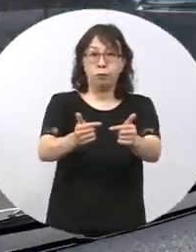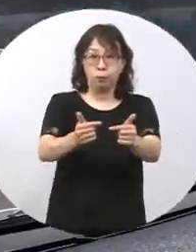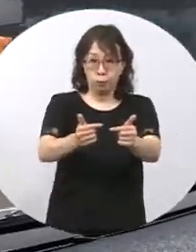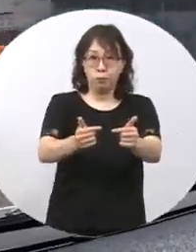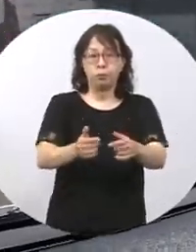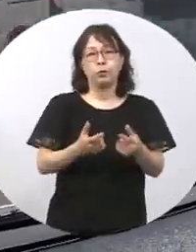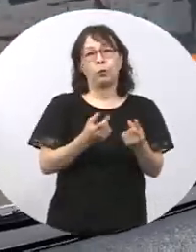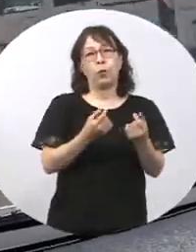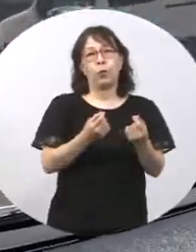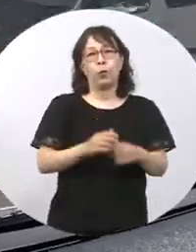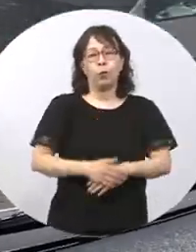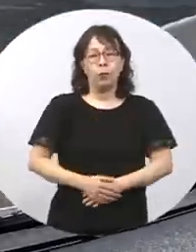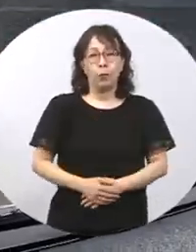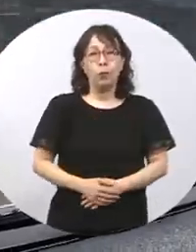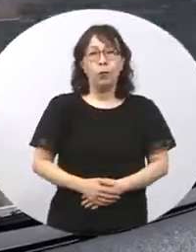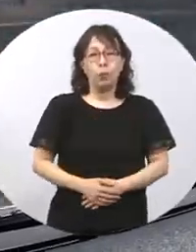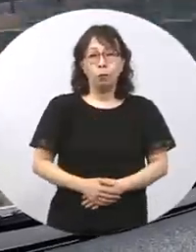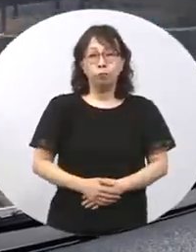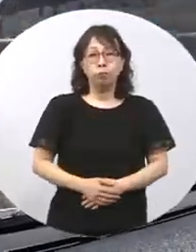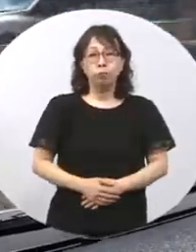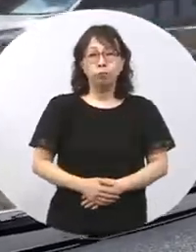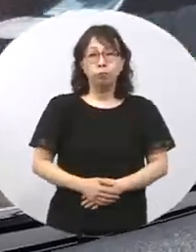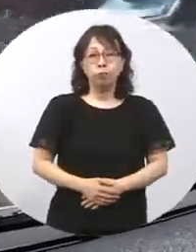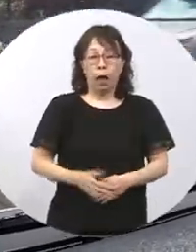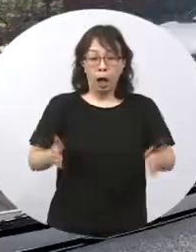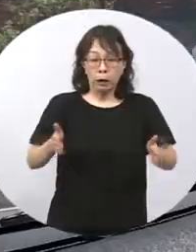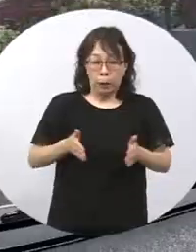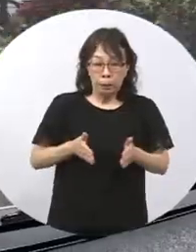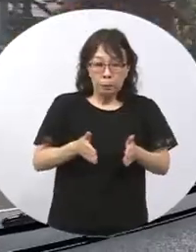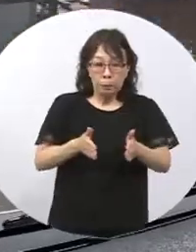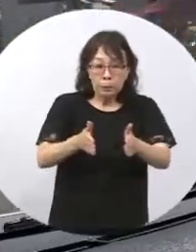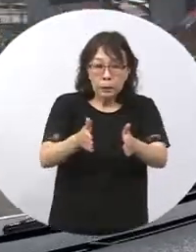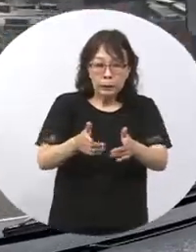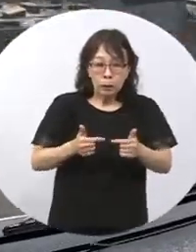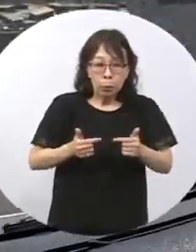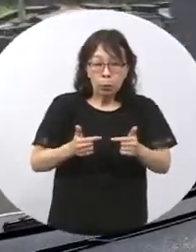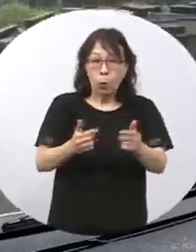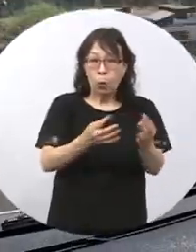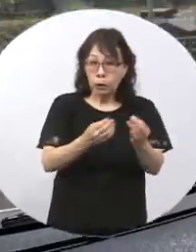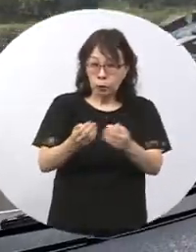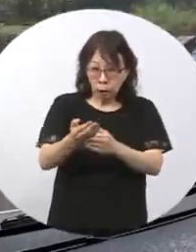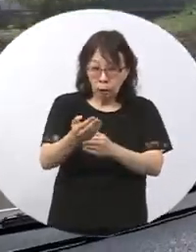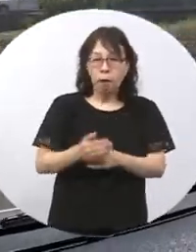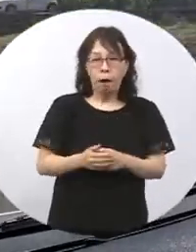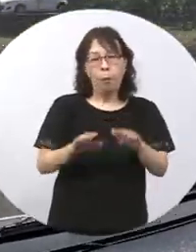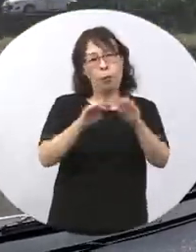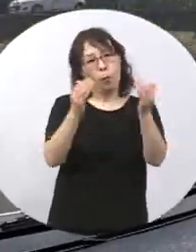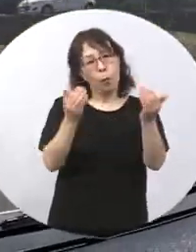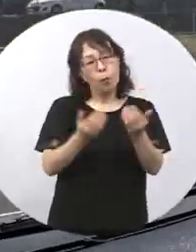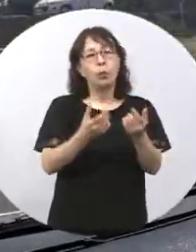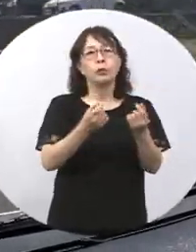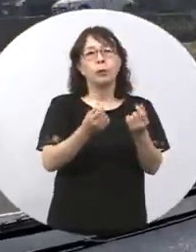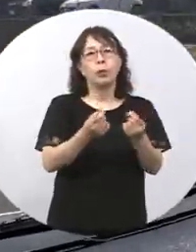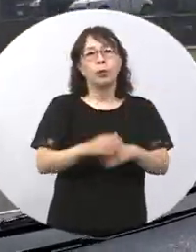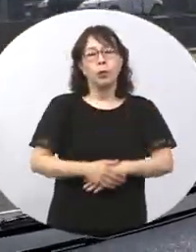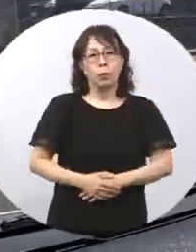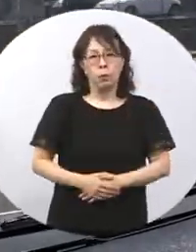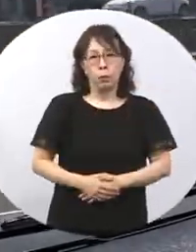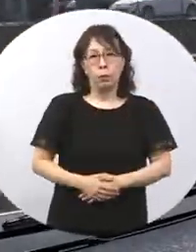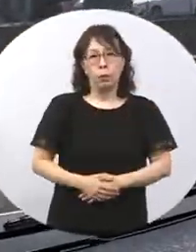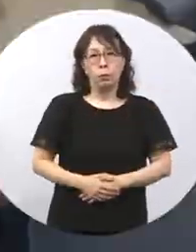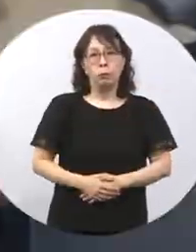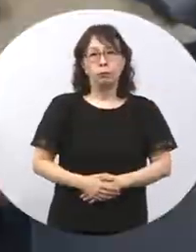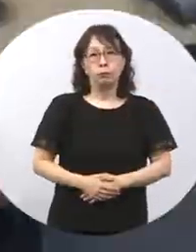。 結構こういった道を通ることが多いですか。 ほとんどそうですね。 そうです